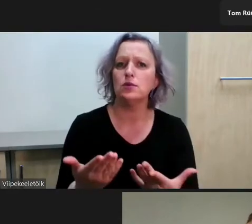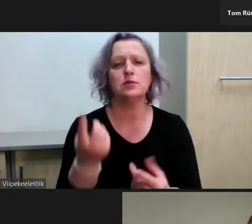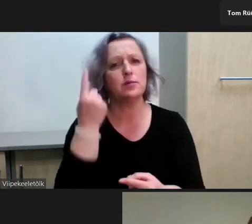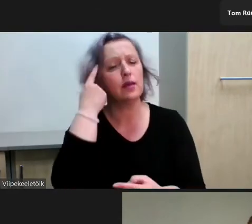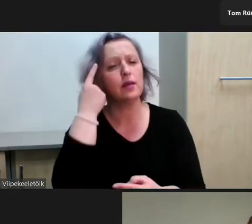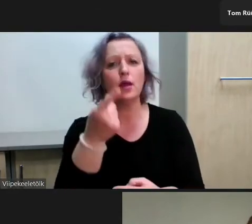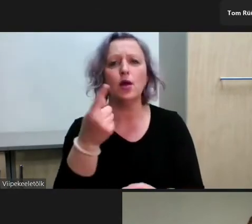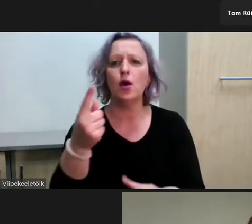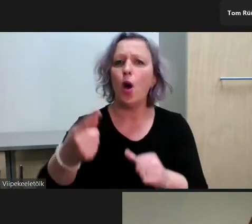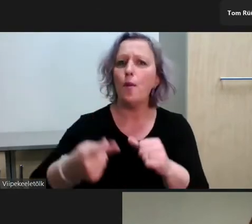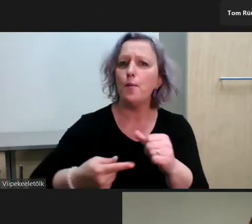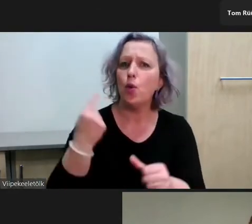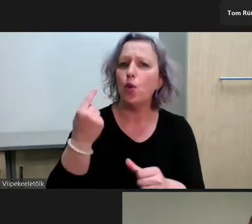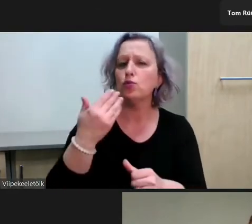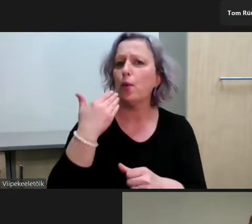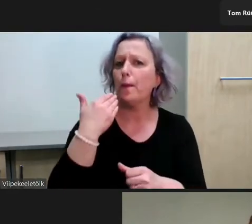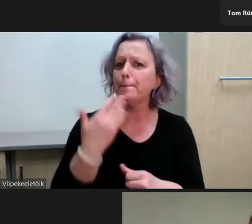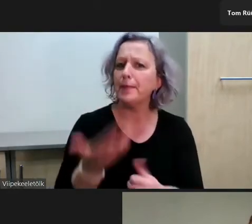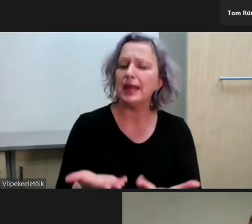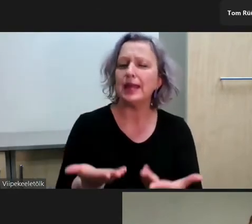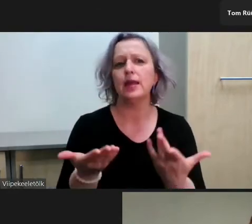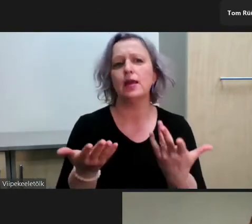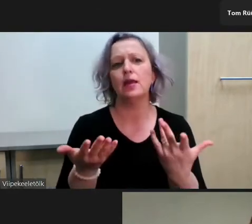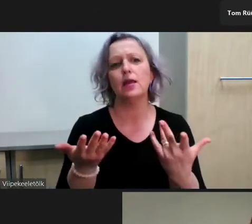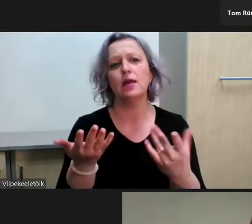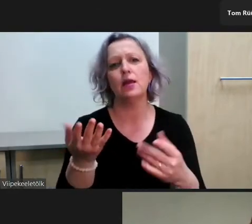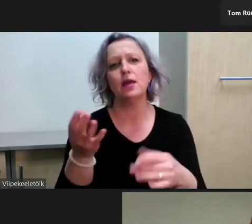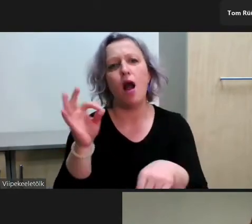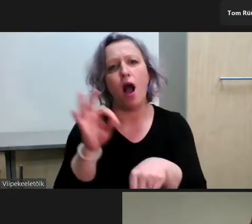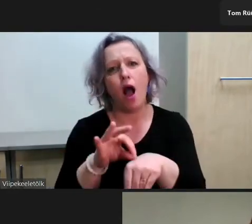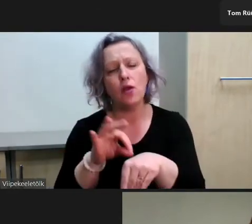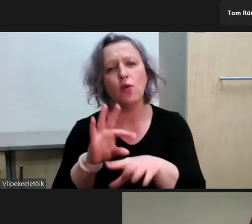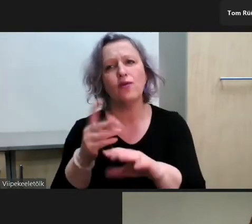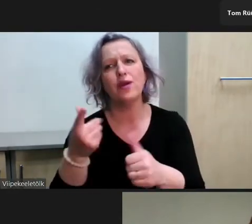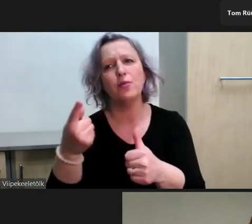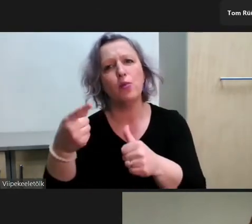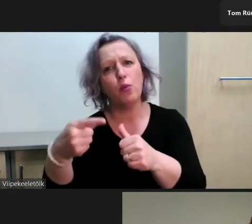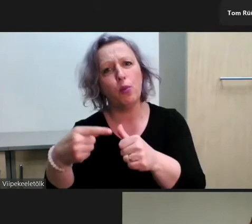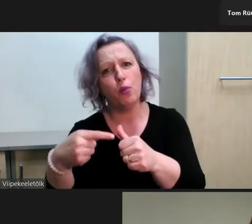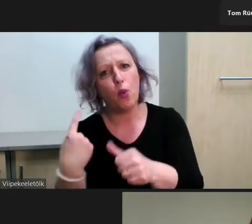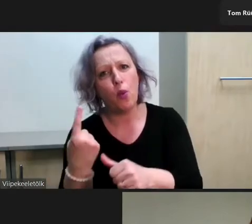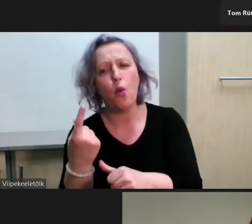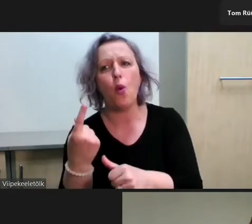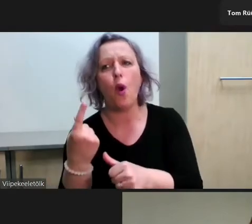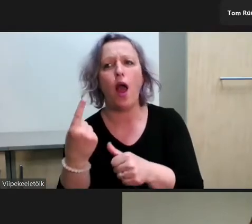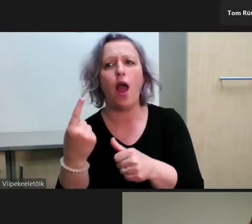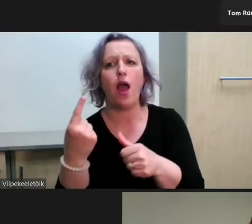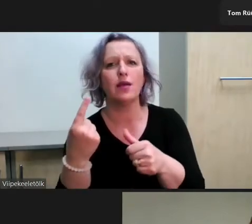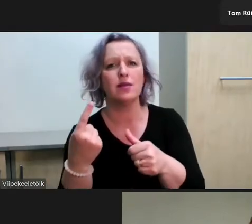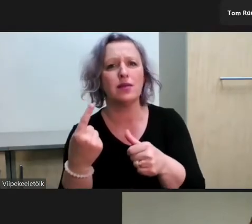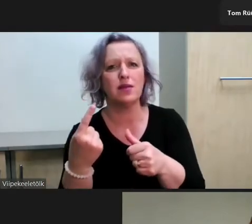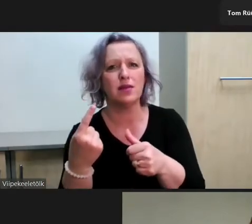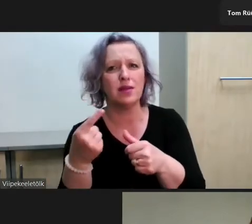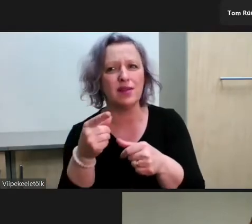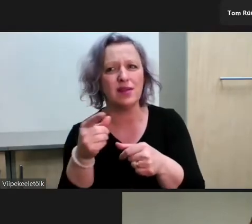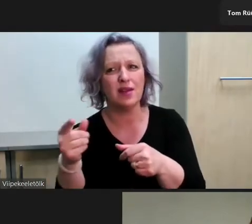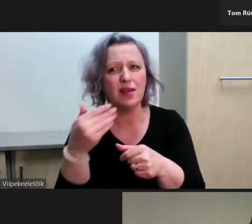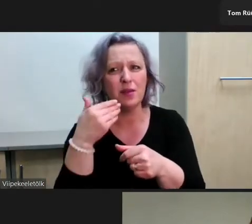mingit haigust või mingit puuet puudutavast sellisest ühingust või liidust?